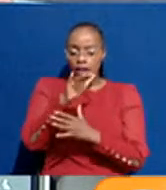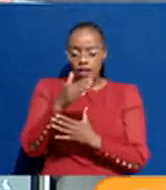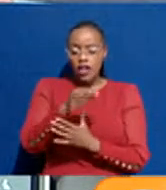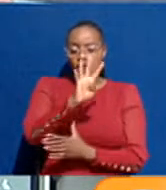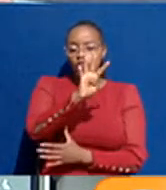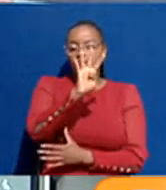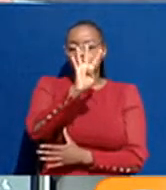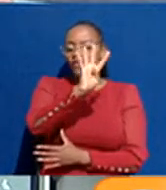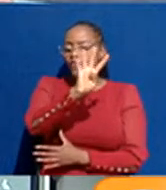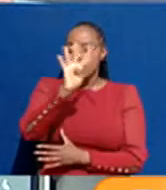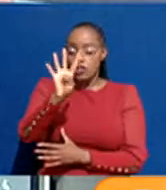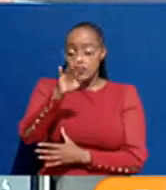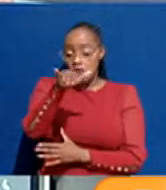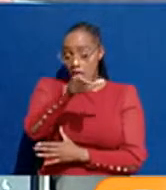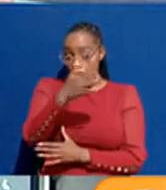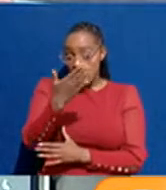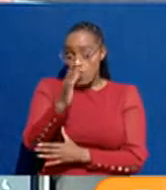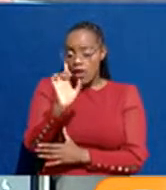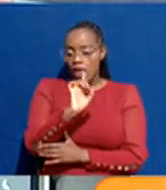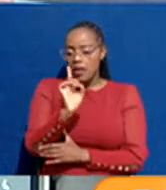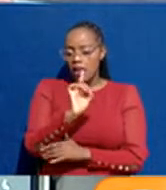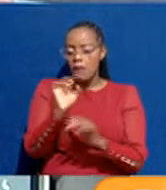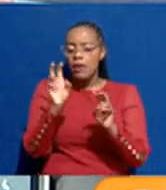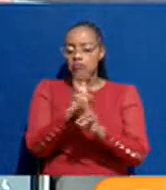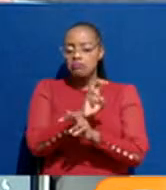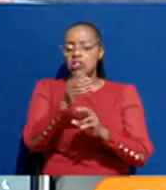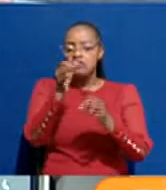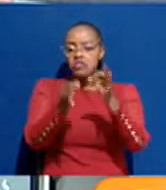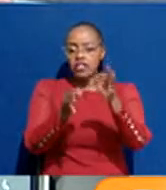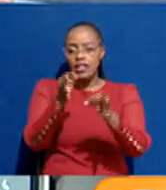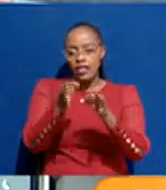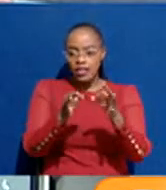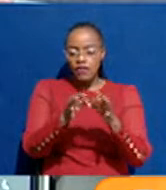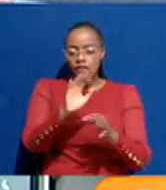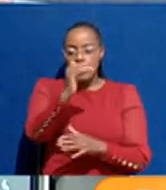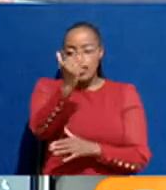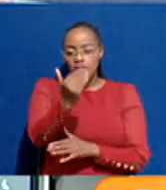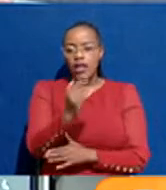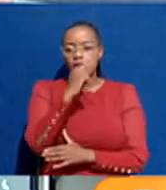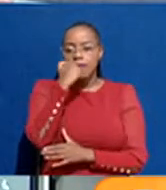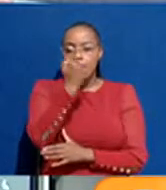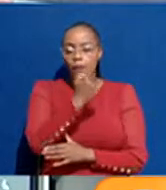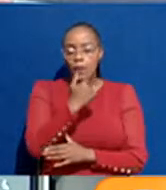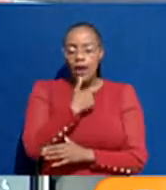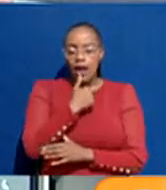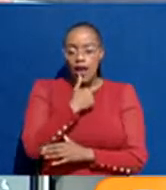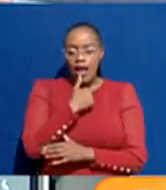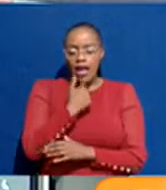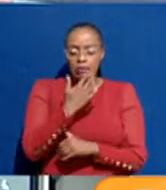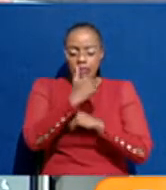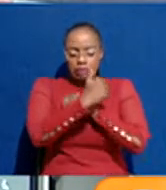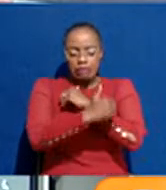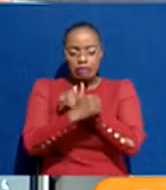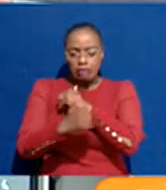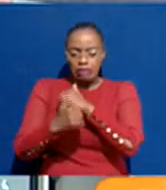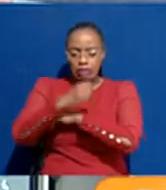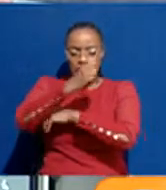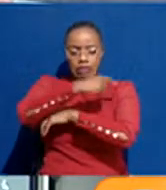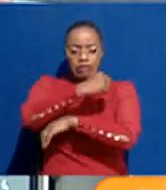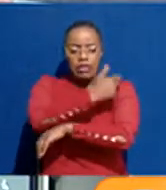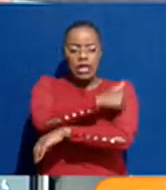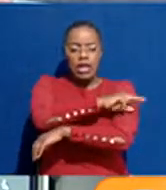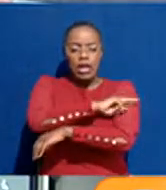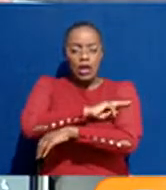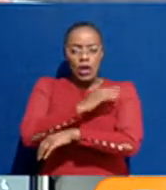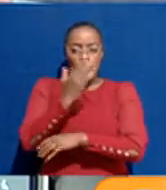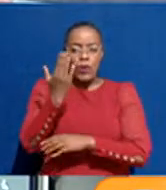Githurai 44 hapa jijini Nairobi inatafuta haki ya mwana wao ambaye anauguza majeraha mabaya katika hospitali ya rufaa na